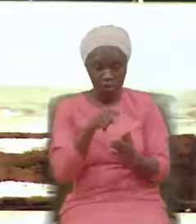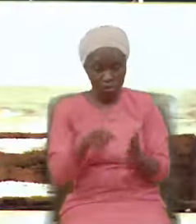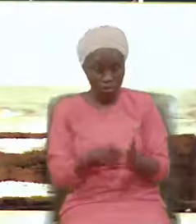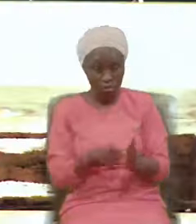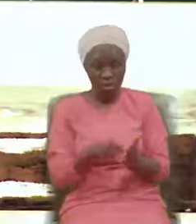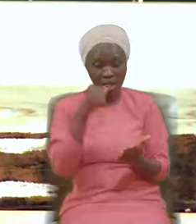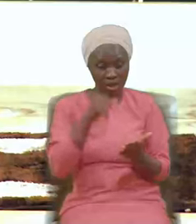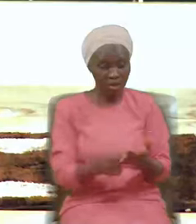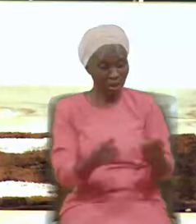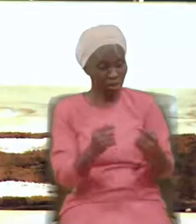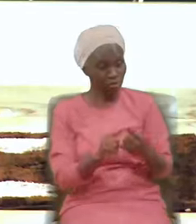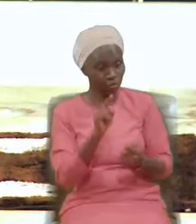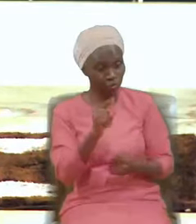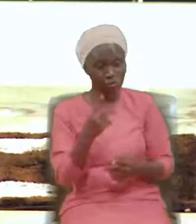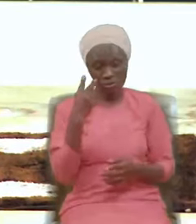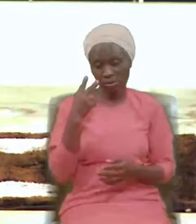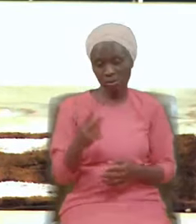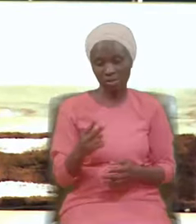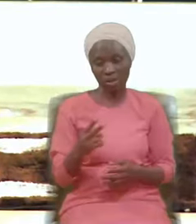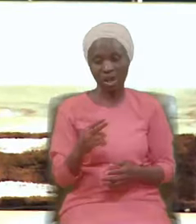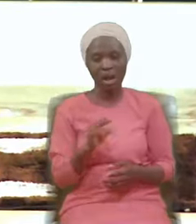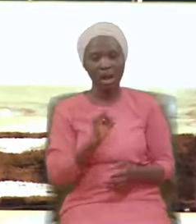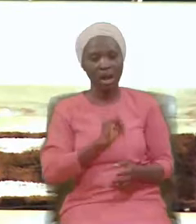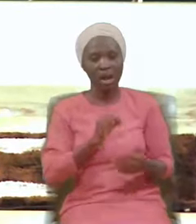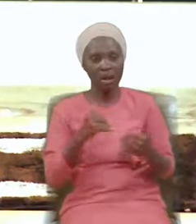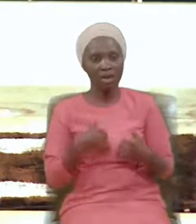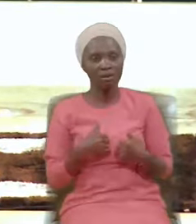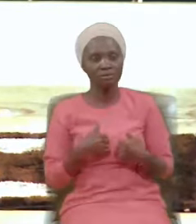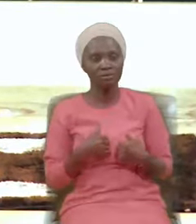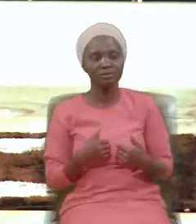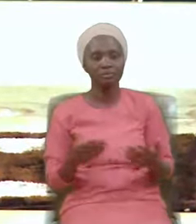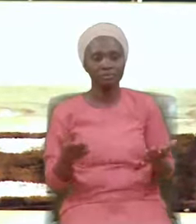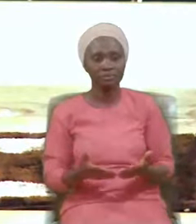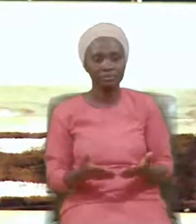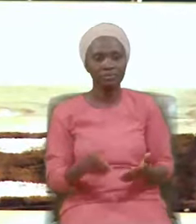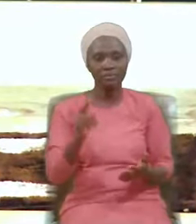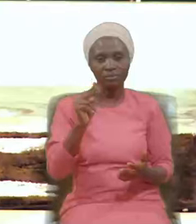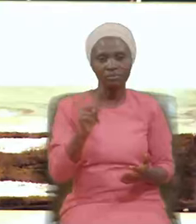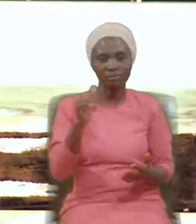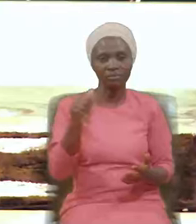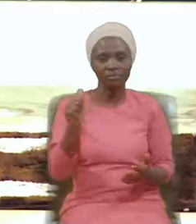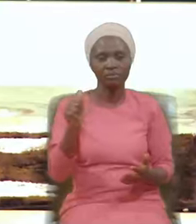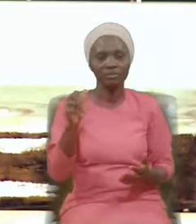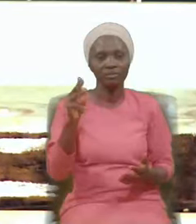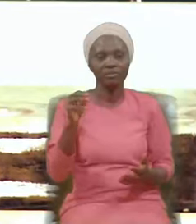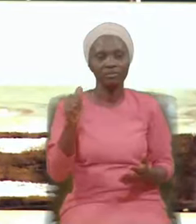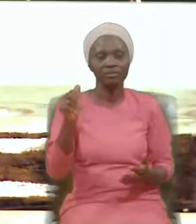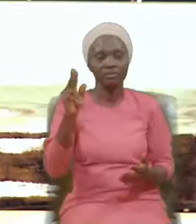maintenant, quand cette lettre te sera parvenue, tu sauras que je t'envoie Naaman, mon serviteur,